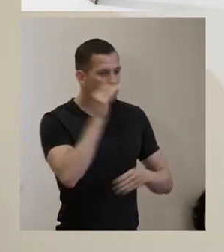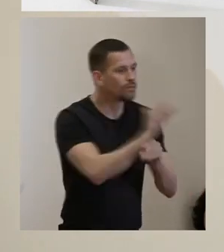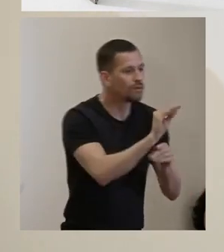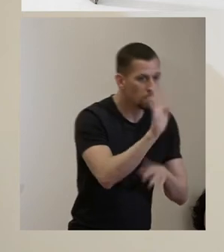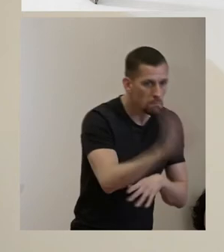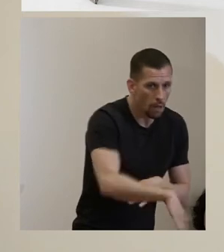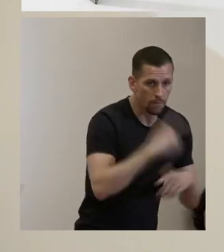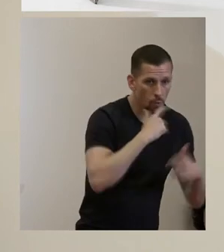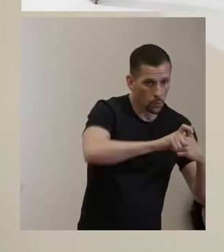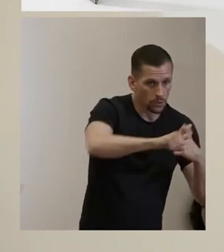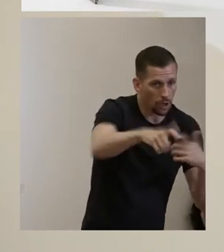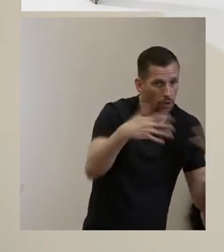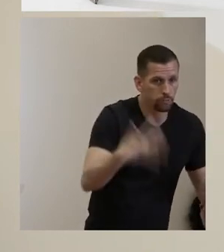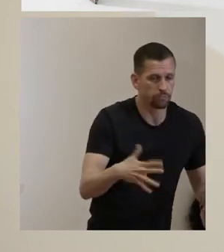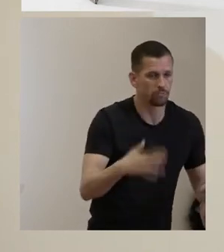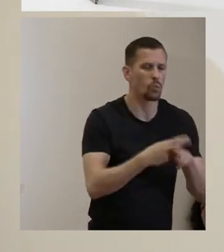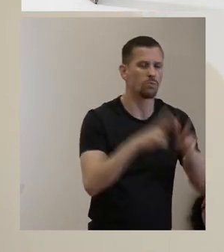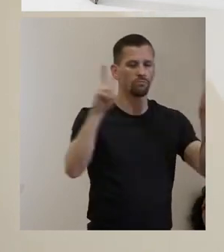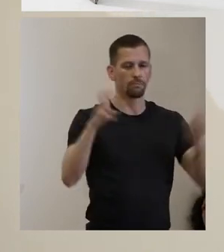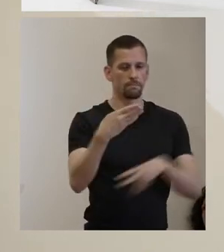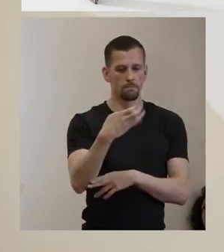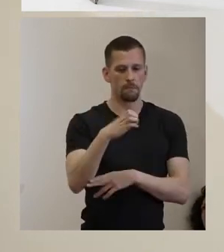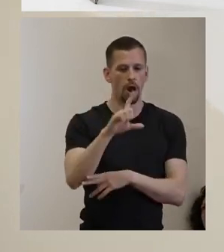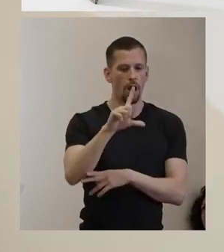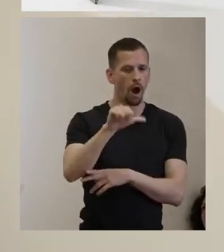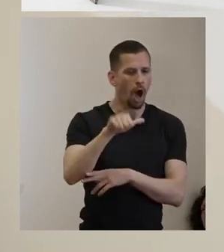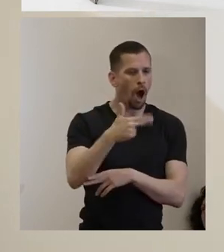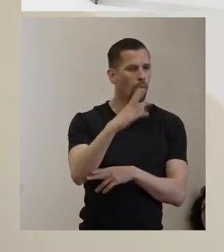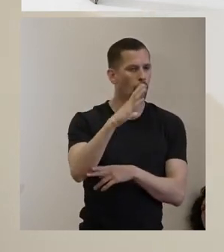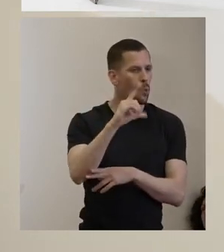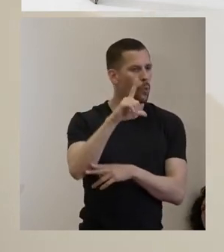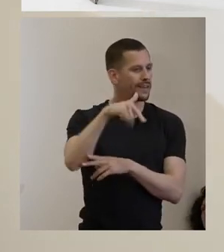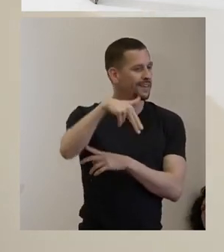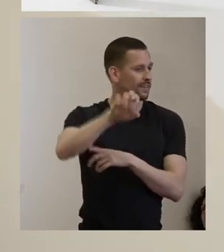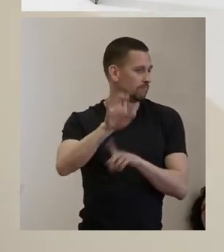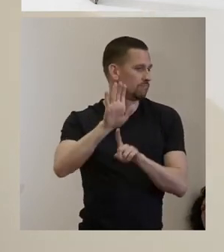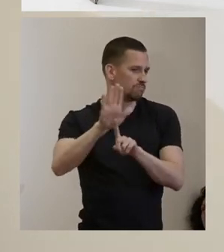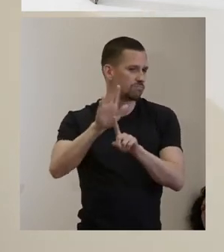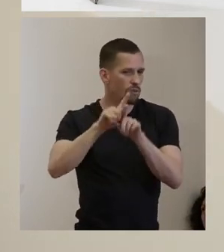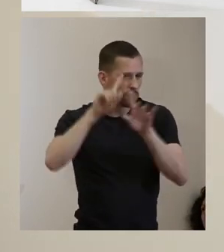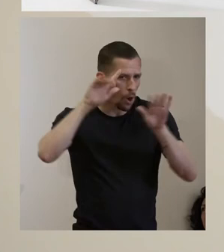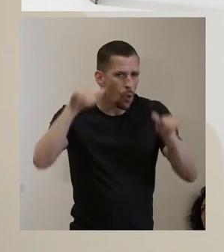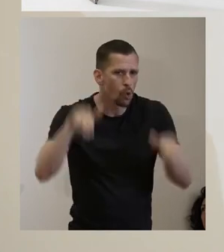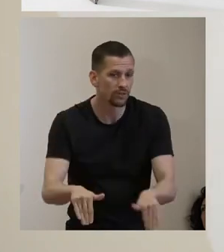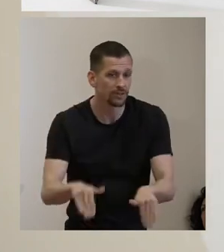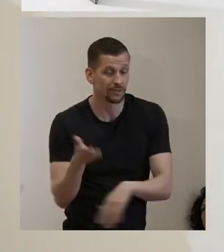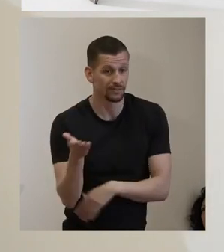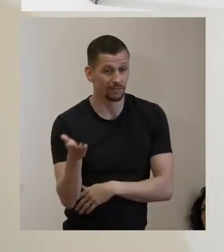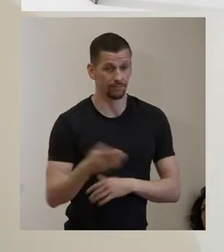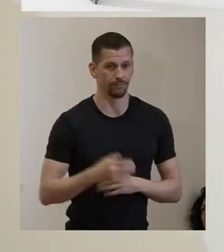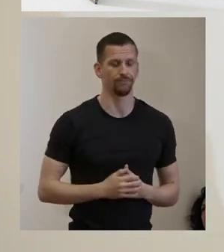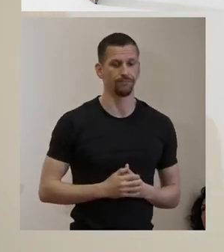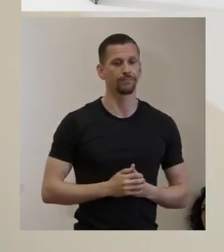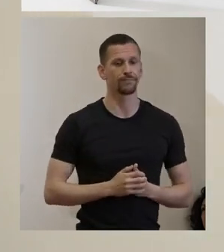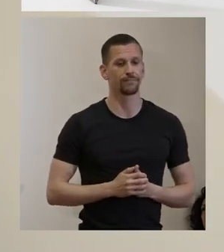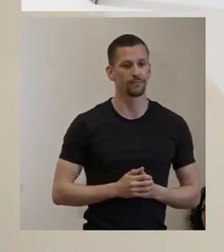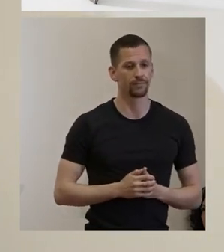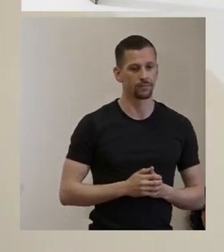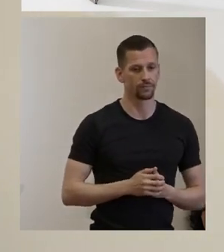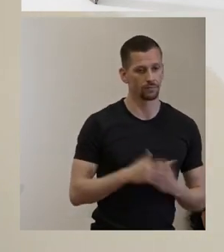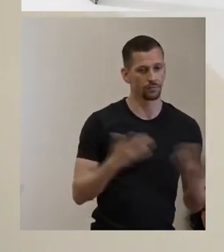de dépression extrême, ce que l'on appelait alors de la mélancolie. Souvent cependant, assimilée à de la simple bouderie par les